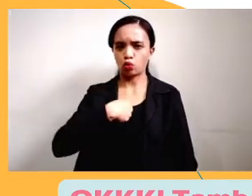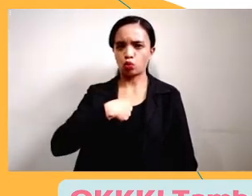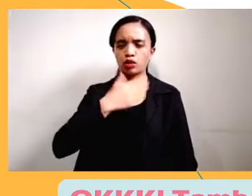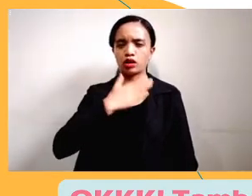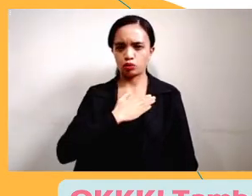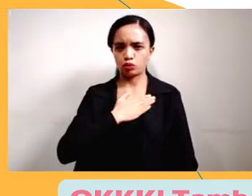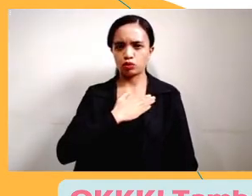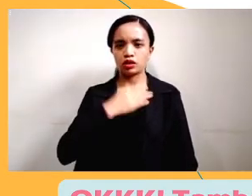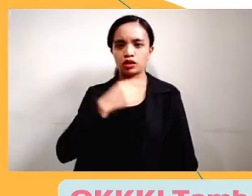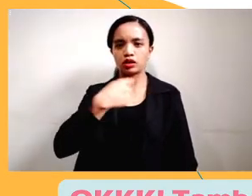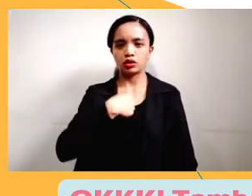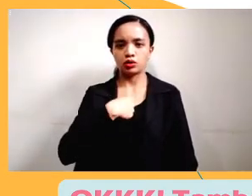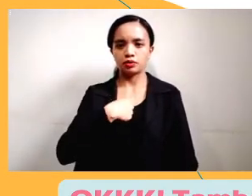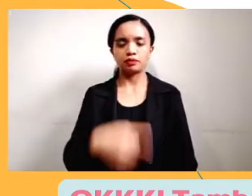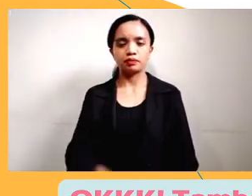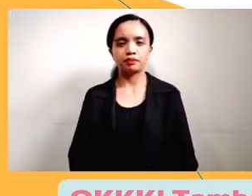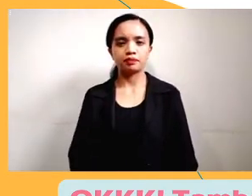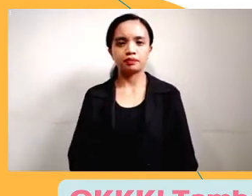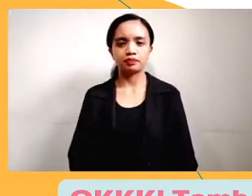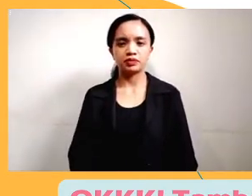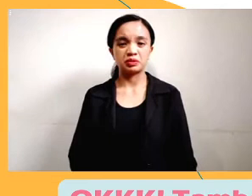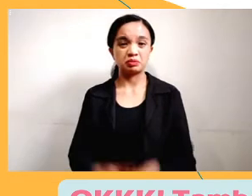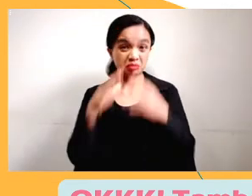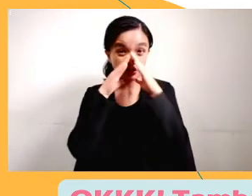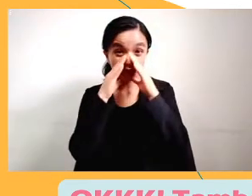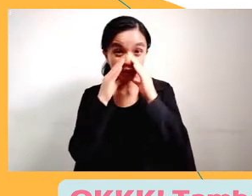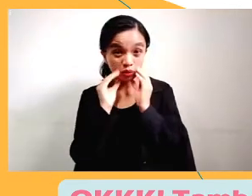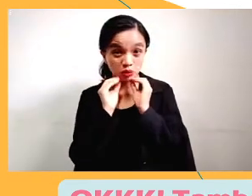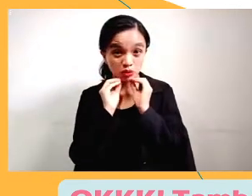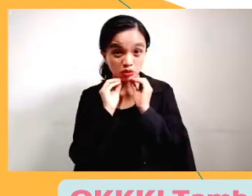ba siya? Malungkot ba?